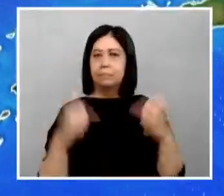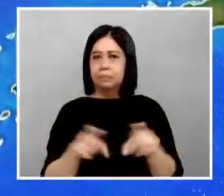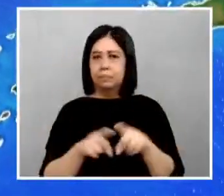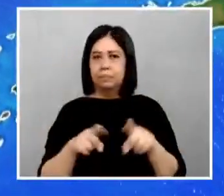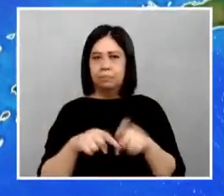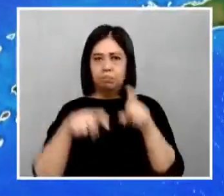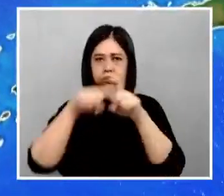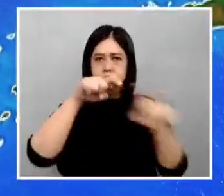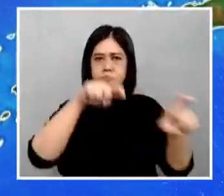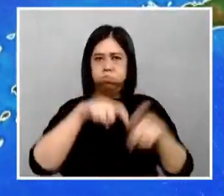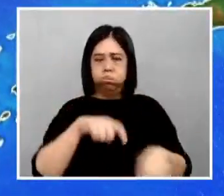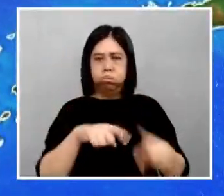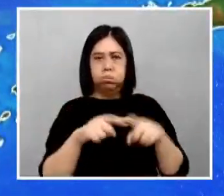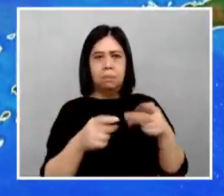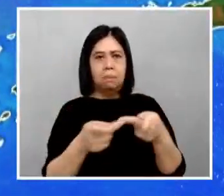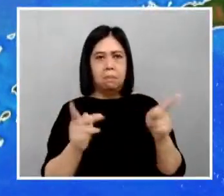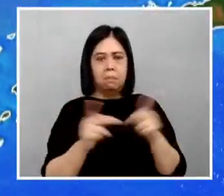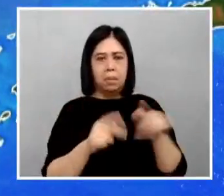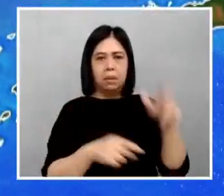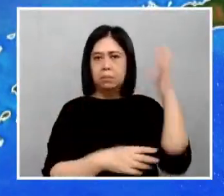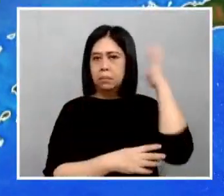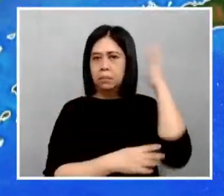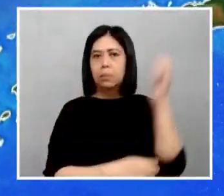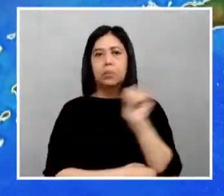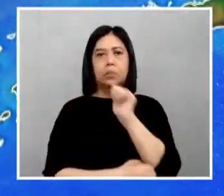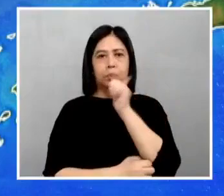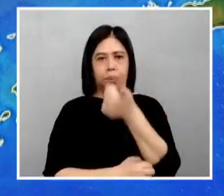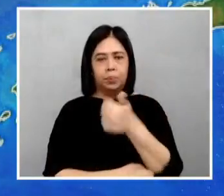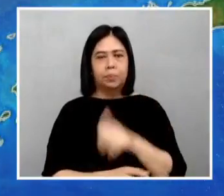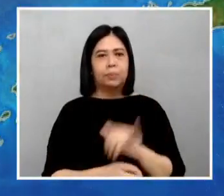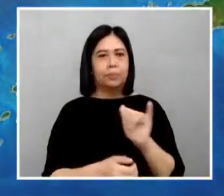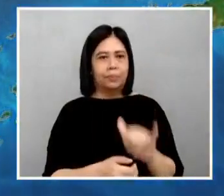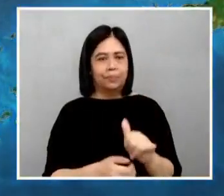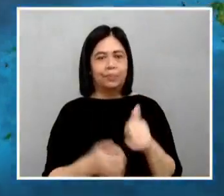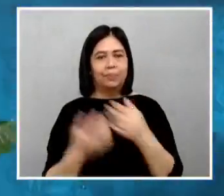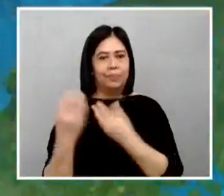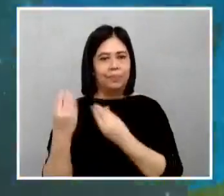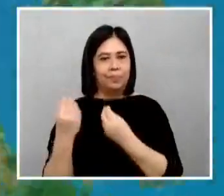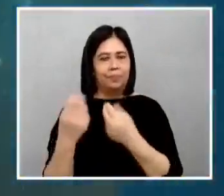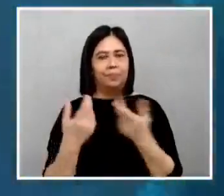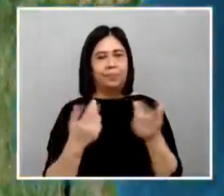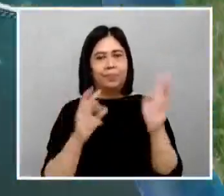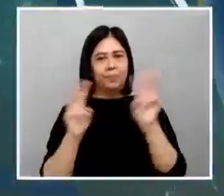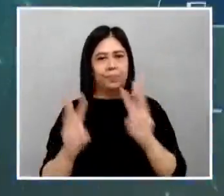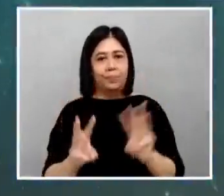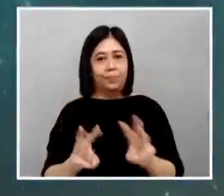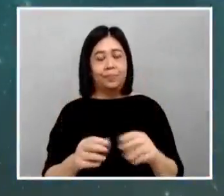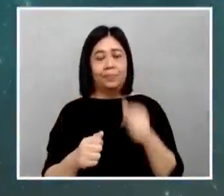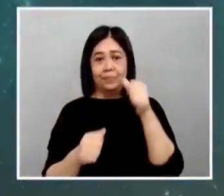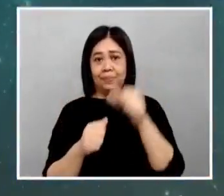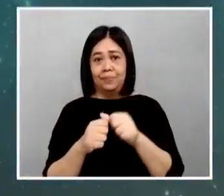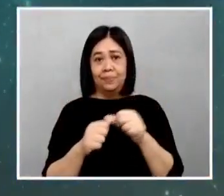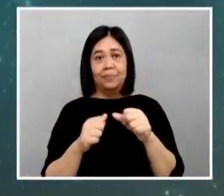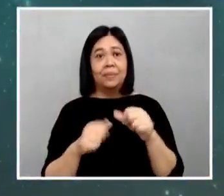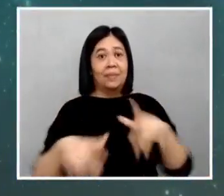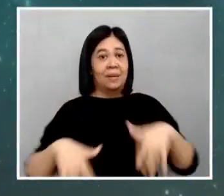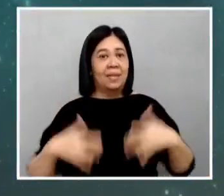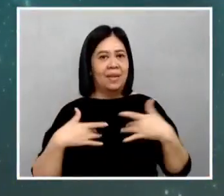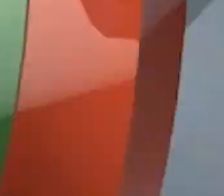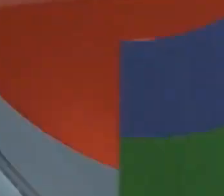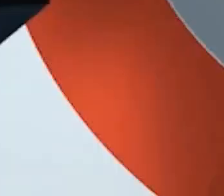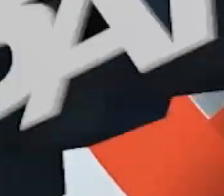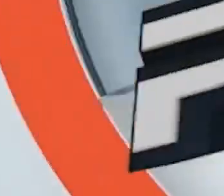malaking bahagi po ng Mindanao bukas. Yan po ang lagay ng panahon. Lagi nating tatandaan, ang buhay ay weather lang.